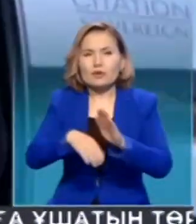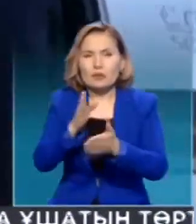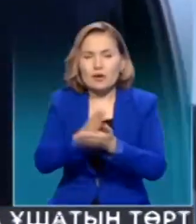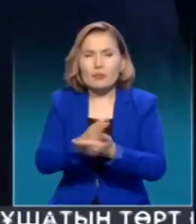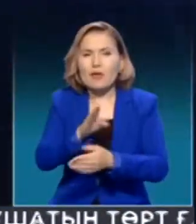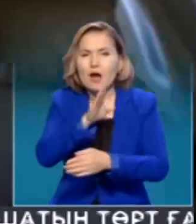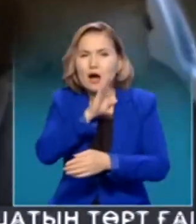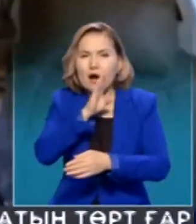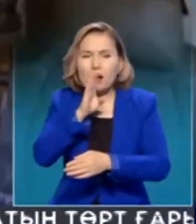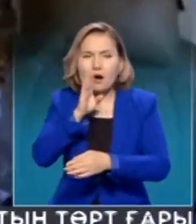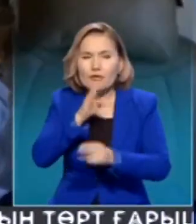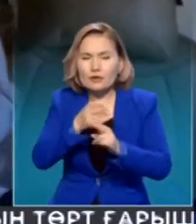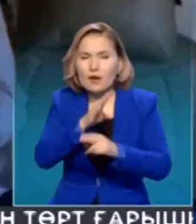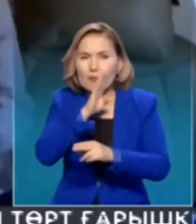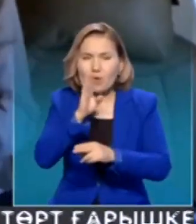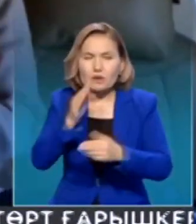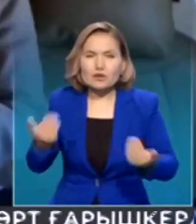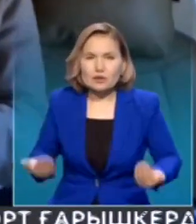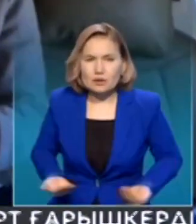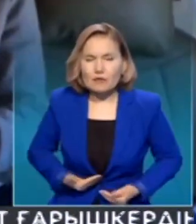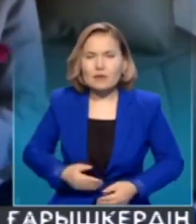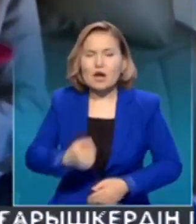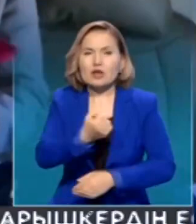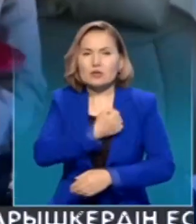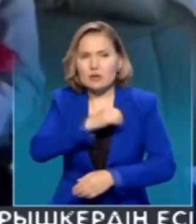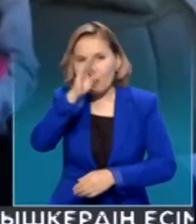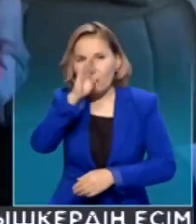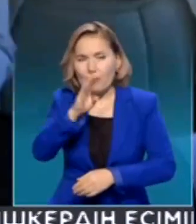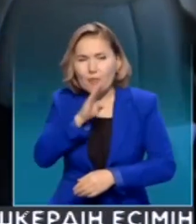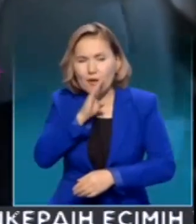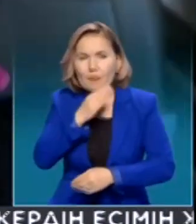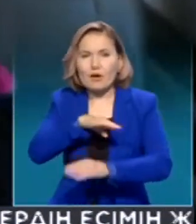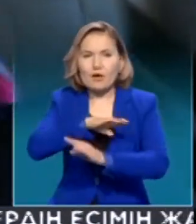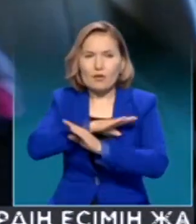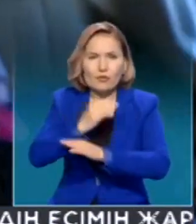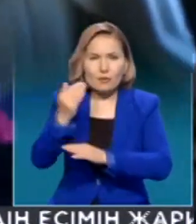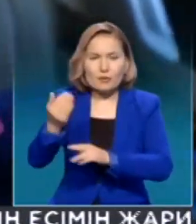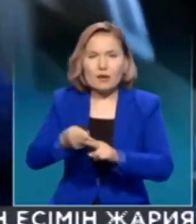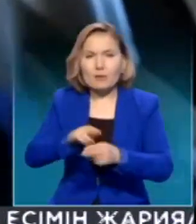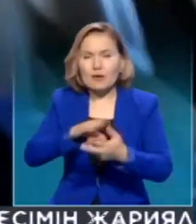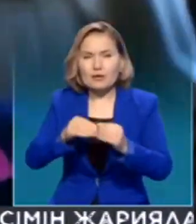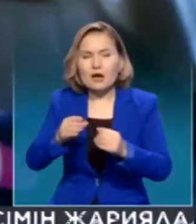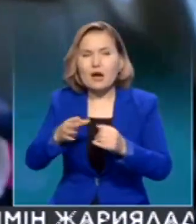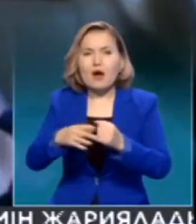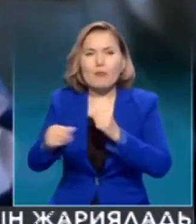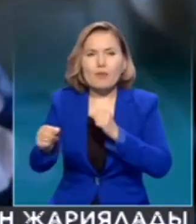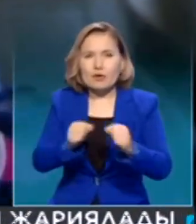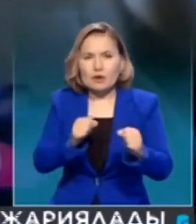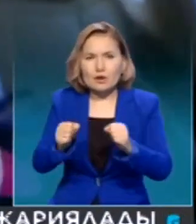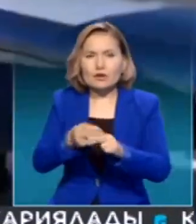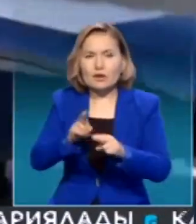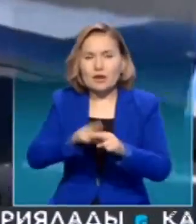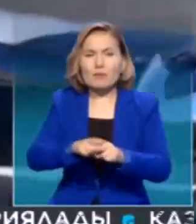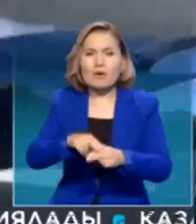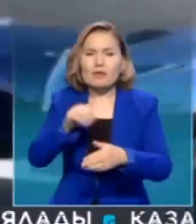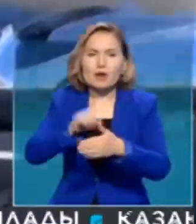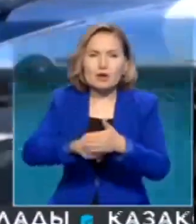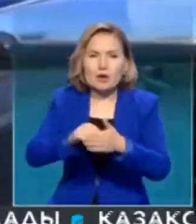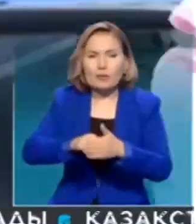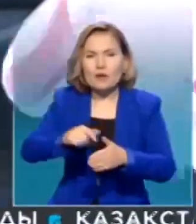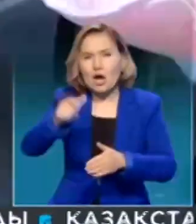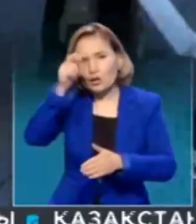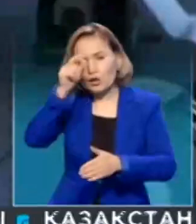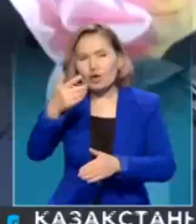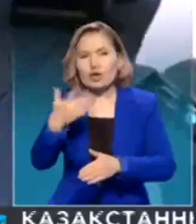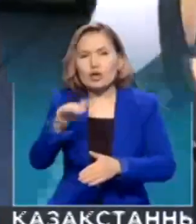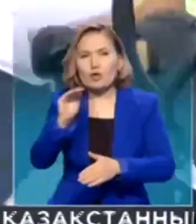Витиннің әкесі мен екі ағасы жер сілкінісі кезінде қаза тапқан. Еске салайын, ғасыр қасіреті атанған алапат жер сілкінісінен Түркияда 50